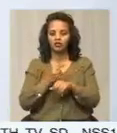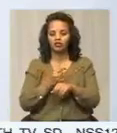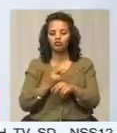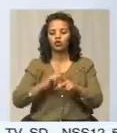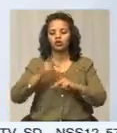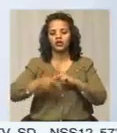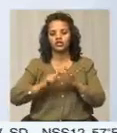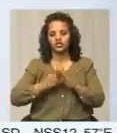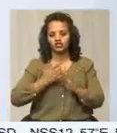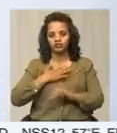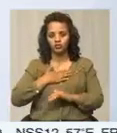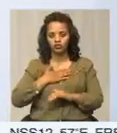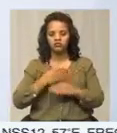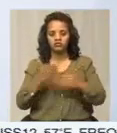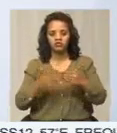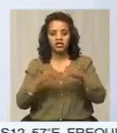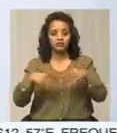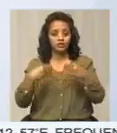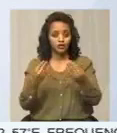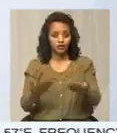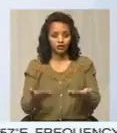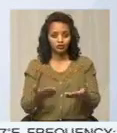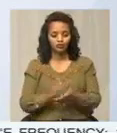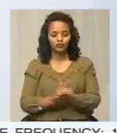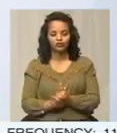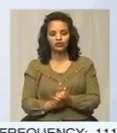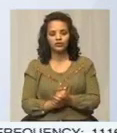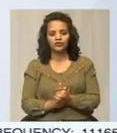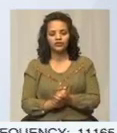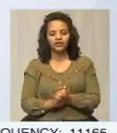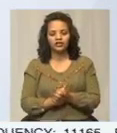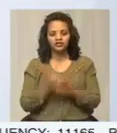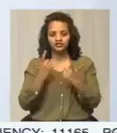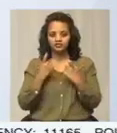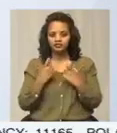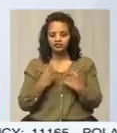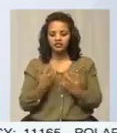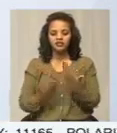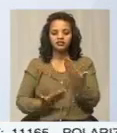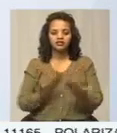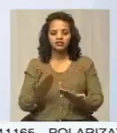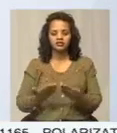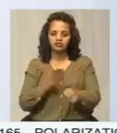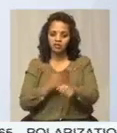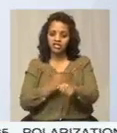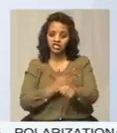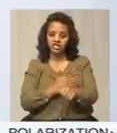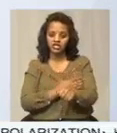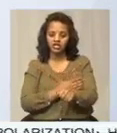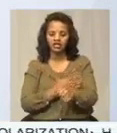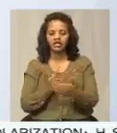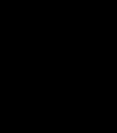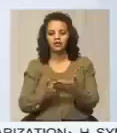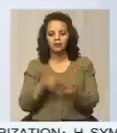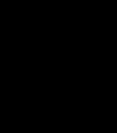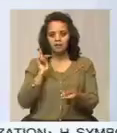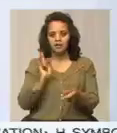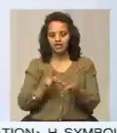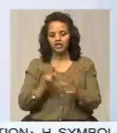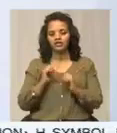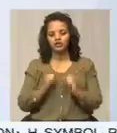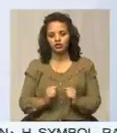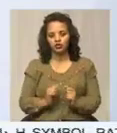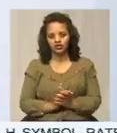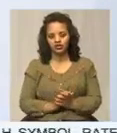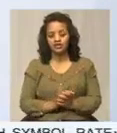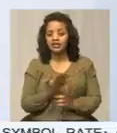ጀምሮ በየደረጃው የሚሰጡት ህክምና አገልግሎቶችን በማሻሻል ይህንን ማሳካት ተችሏል።